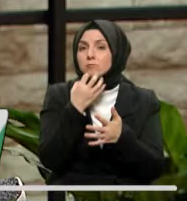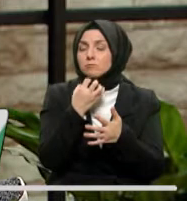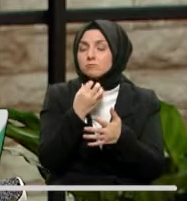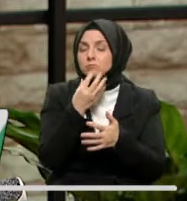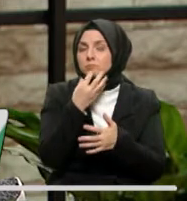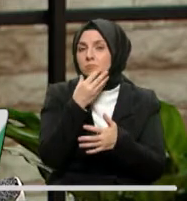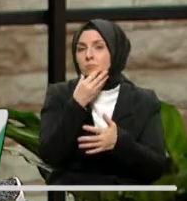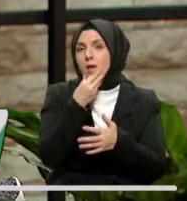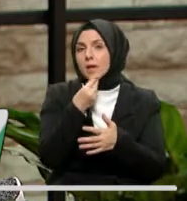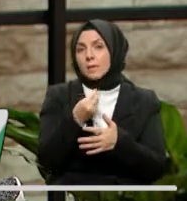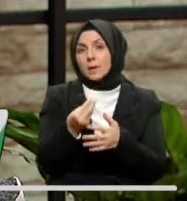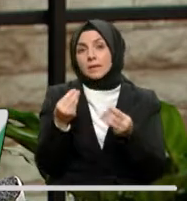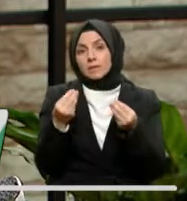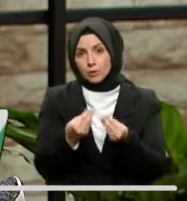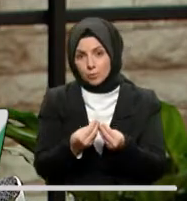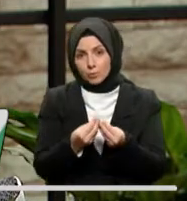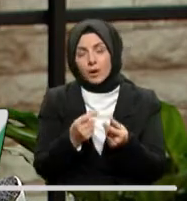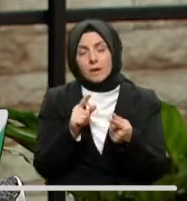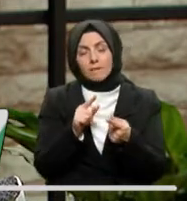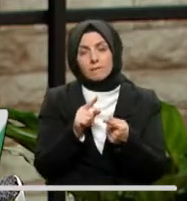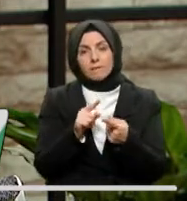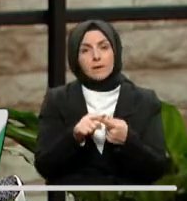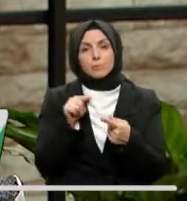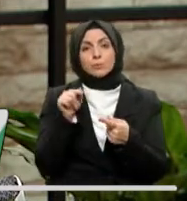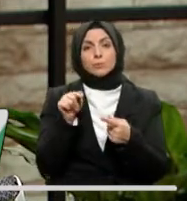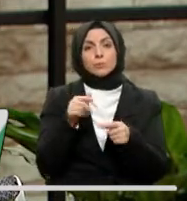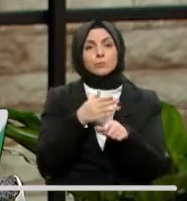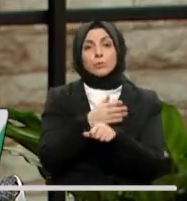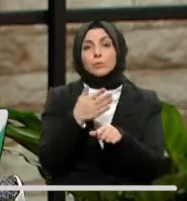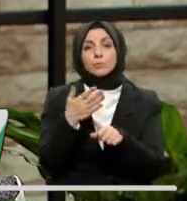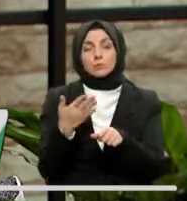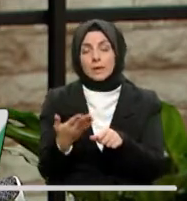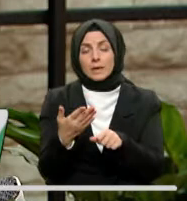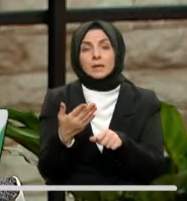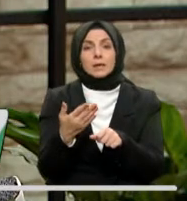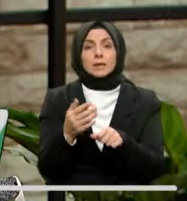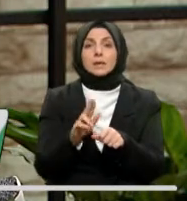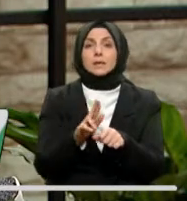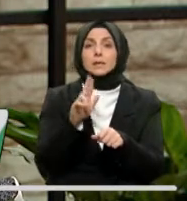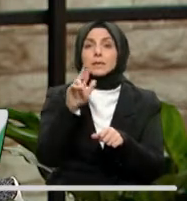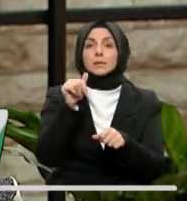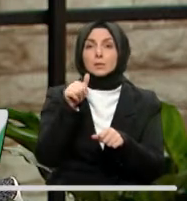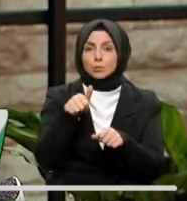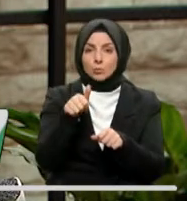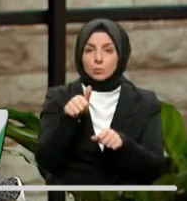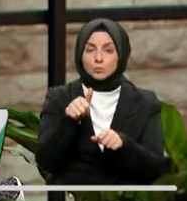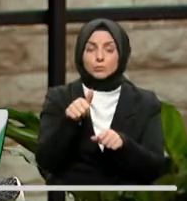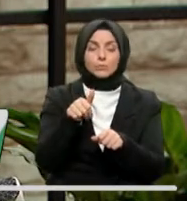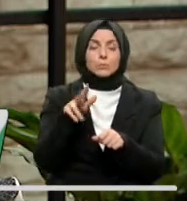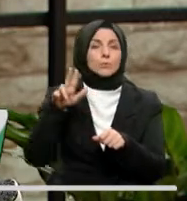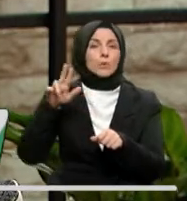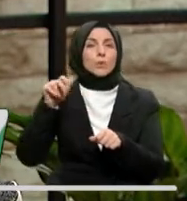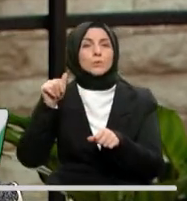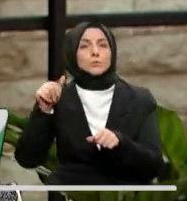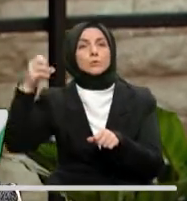durum yapıyoruz yanlış yapıyoruz ama doğrusu şunu yapıyorum ben yani azından yedigünün 2-3 günü chapati saksılardan çıkartın yani o